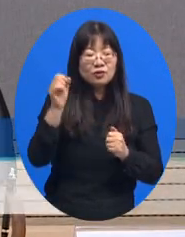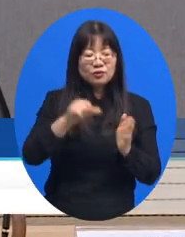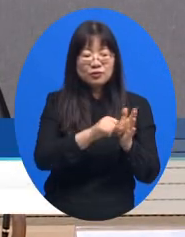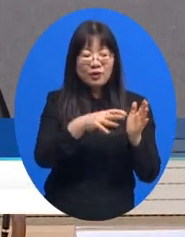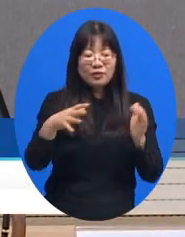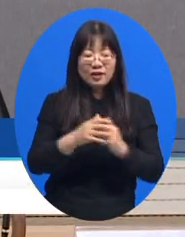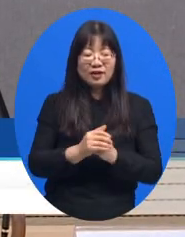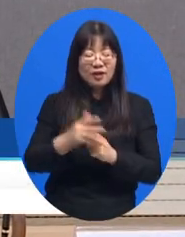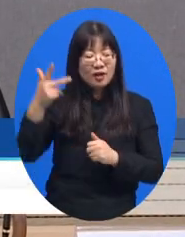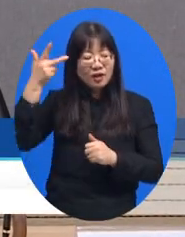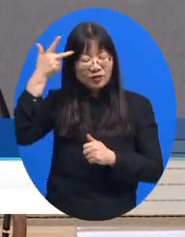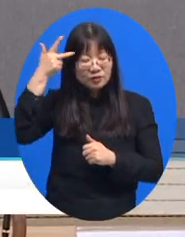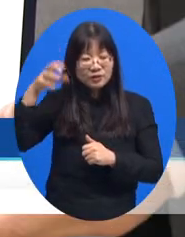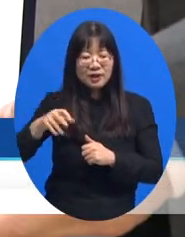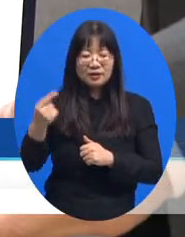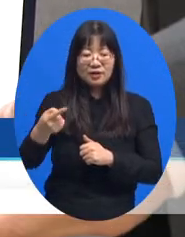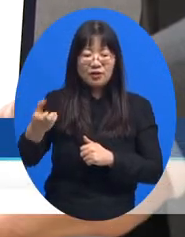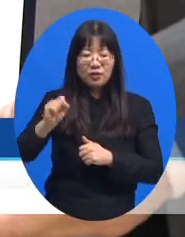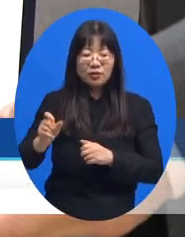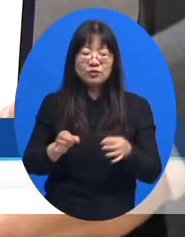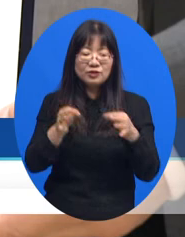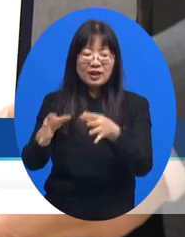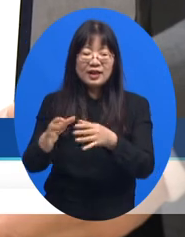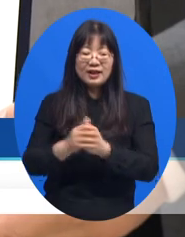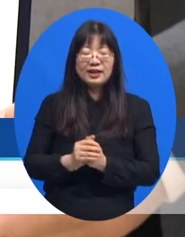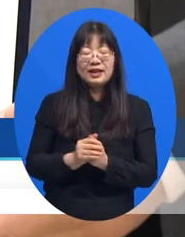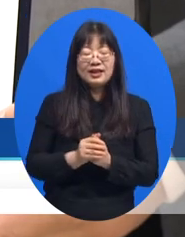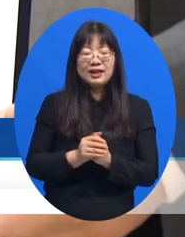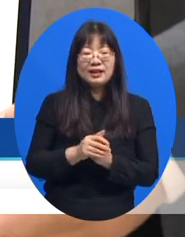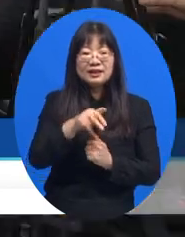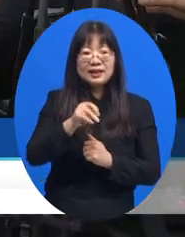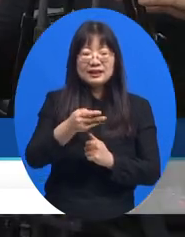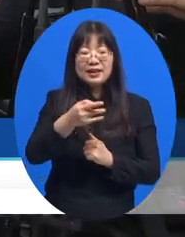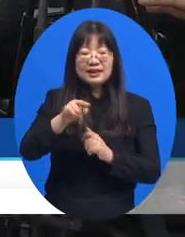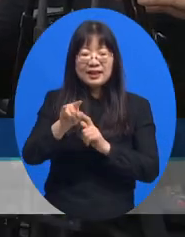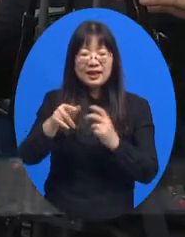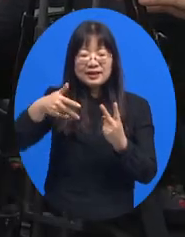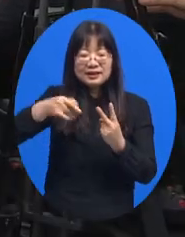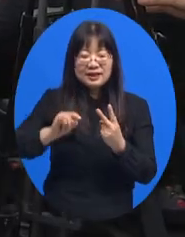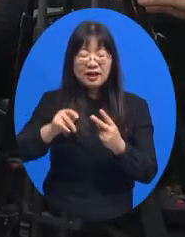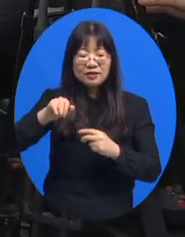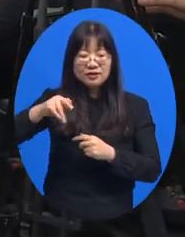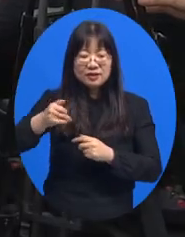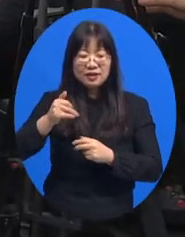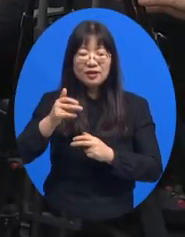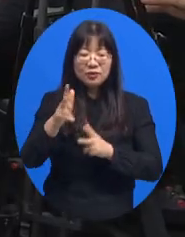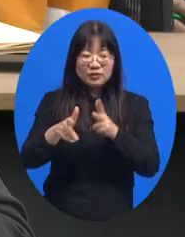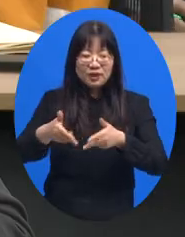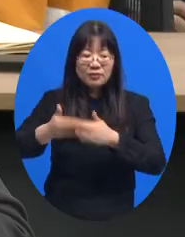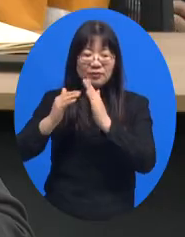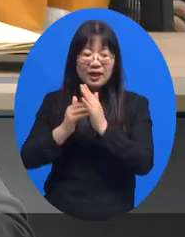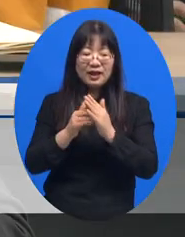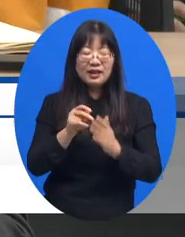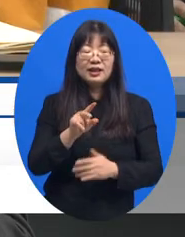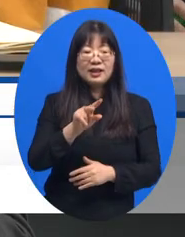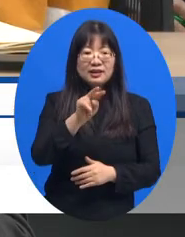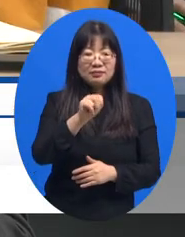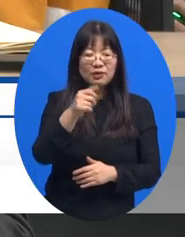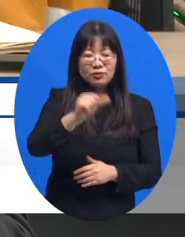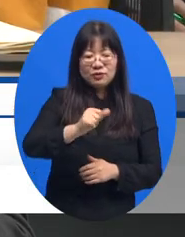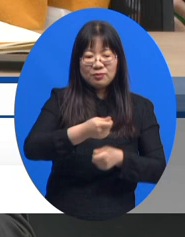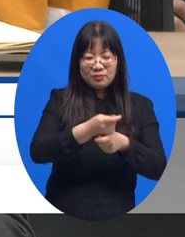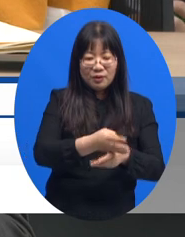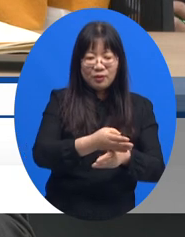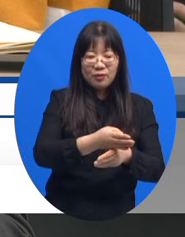경기도 여주시 점동면에 1천억 원을 투자해 차세대 2차 전지 제조 공장을 세웁니다. 2만 5천 평의 부지를 확보한